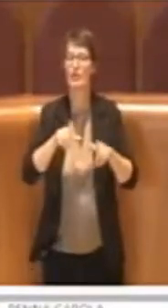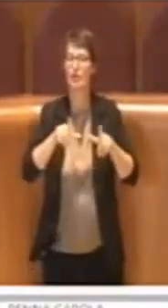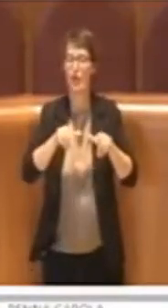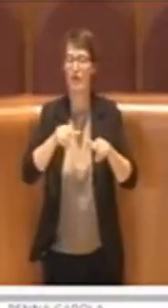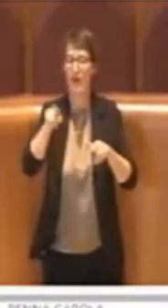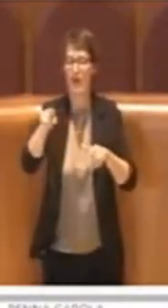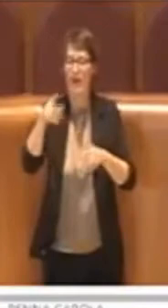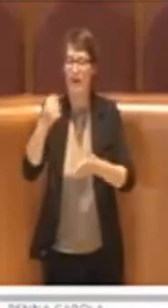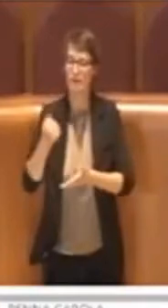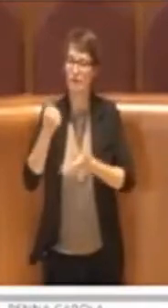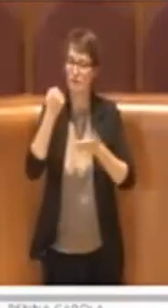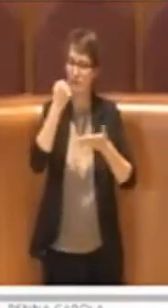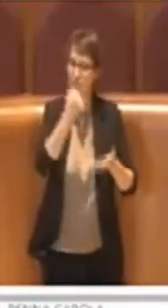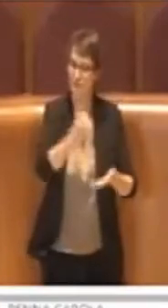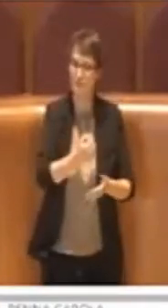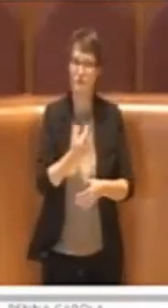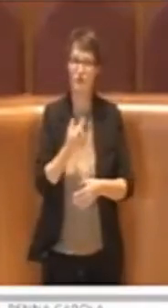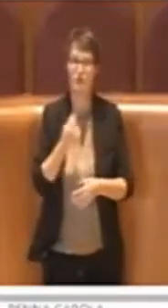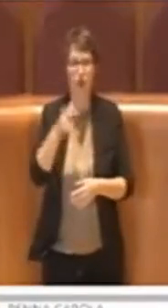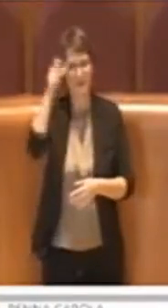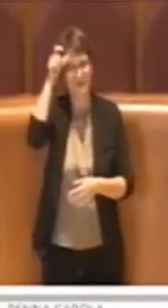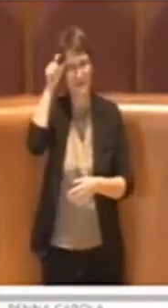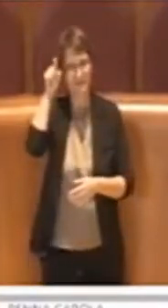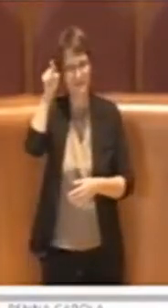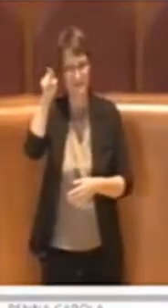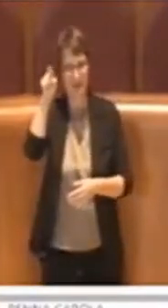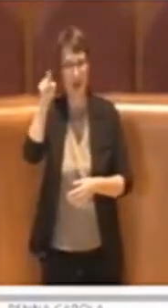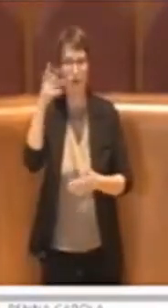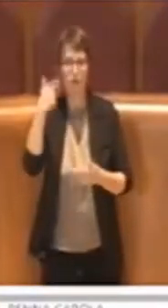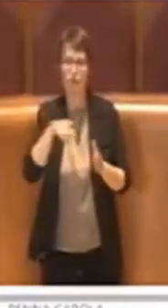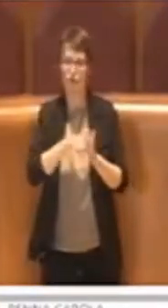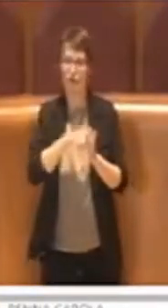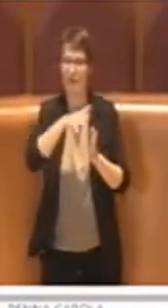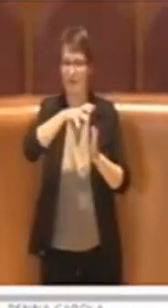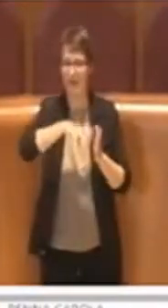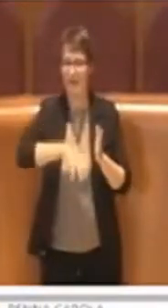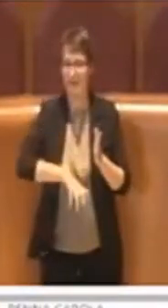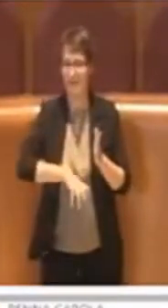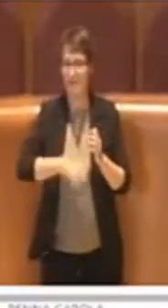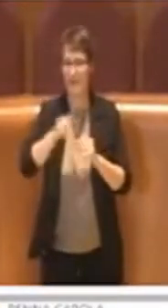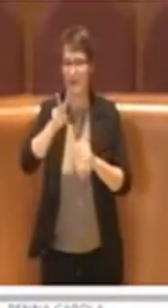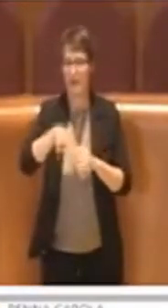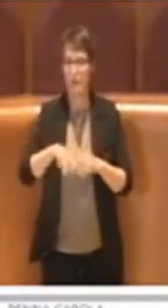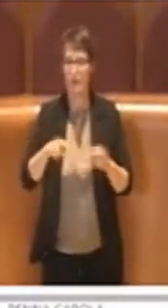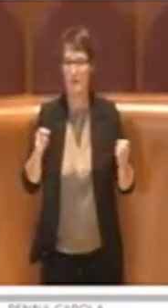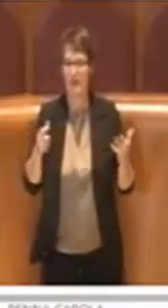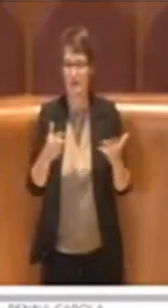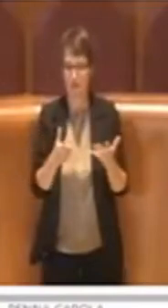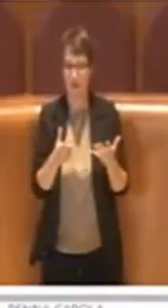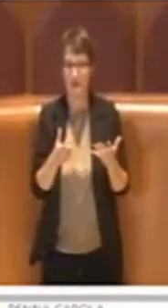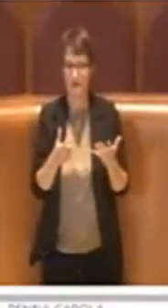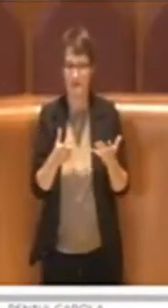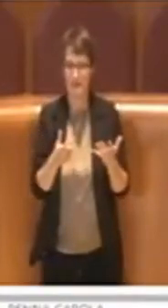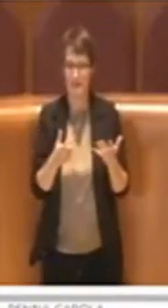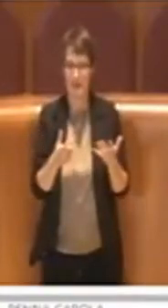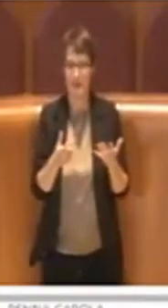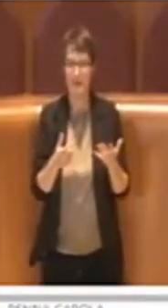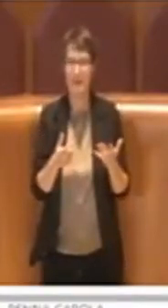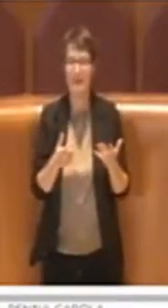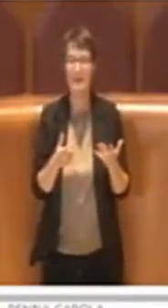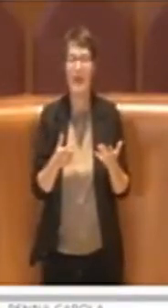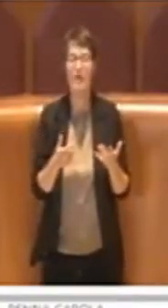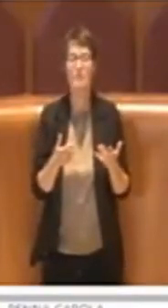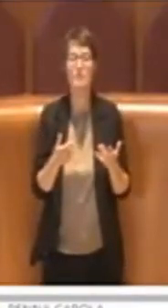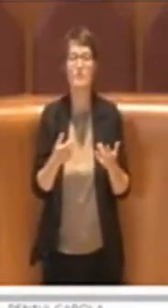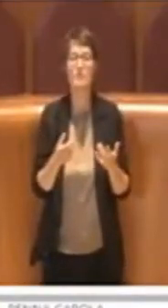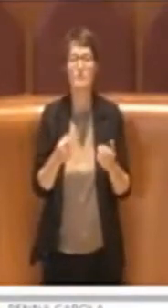statali deliberati dal CIPE nel 2017. Quindi il CIPE ha deliberato 250 milioni